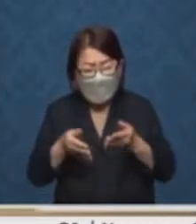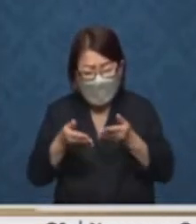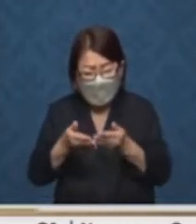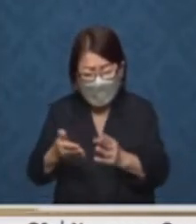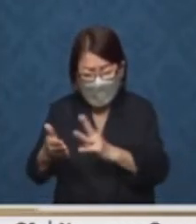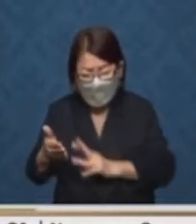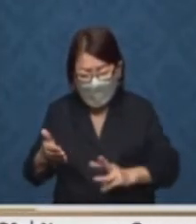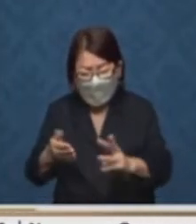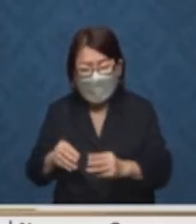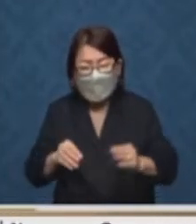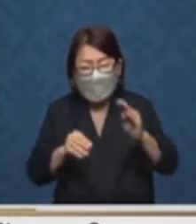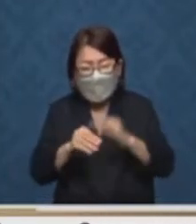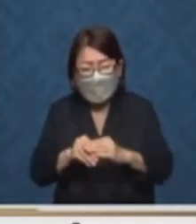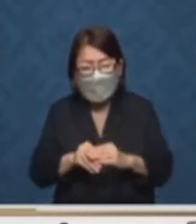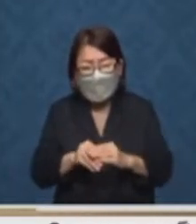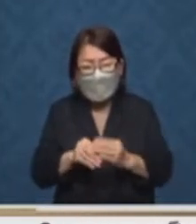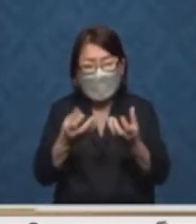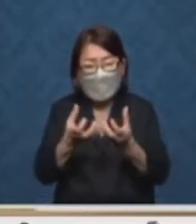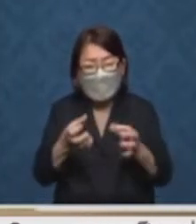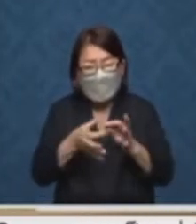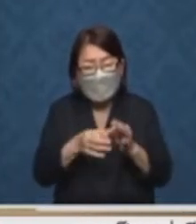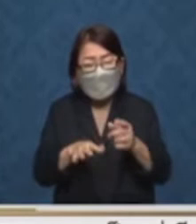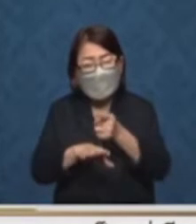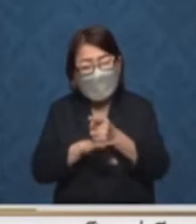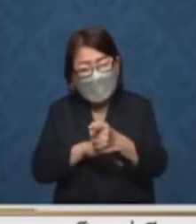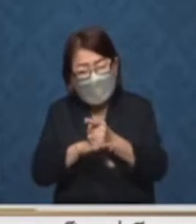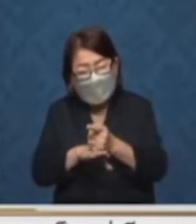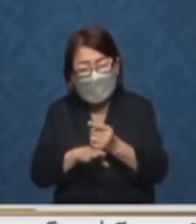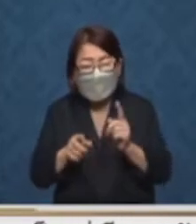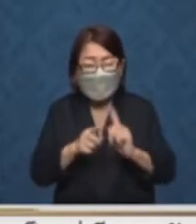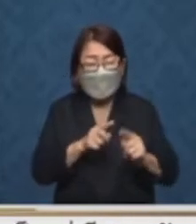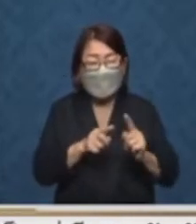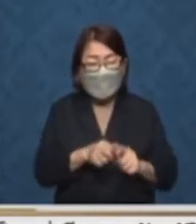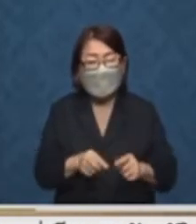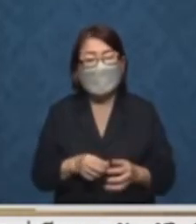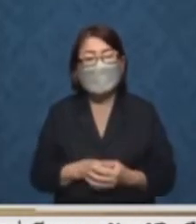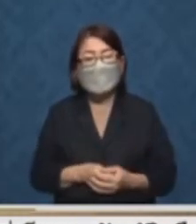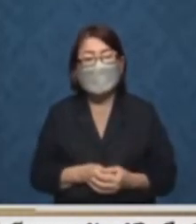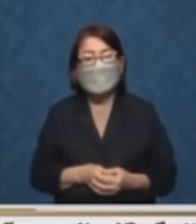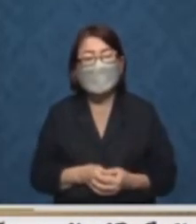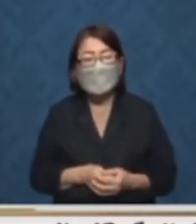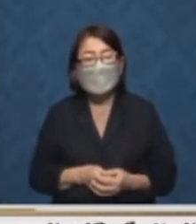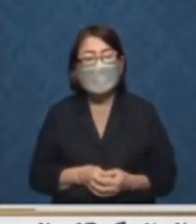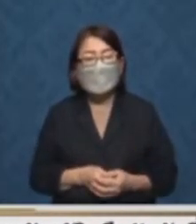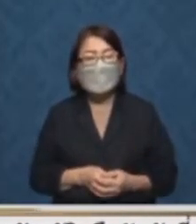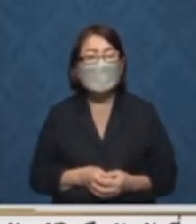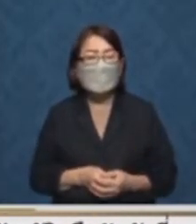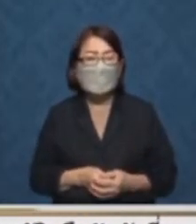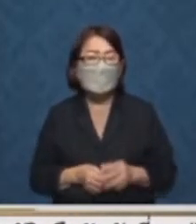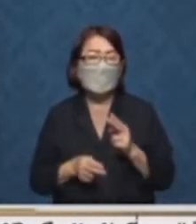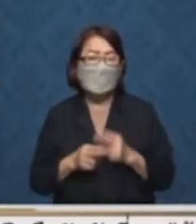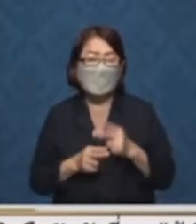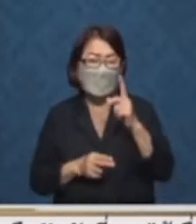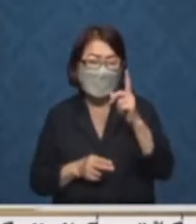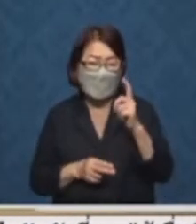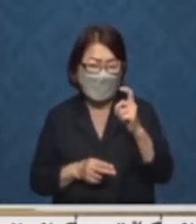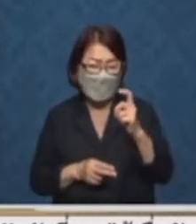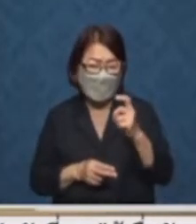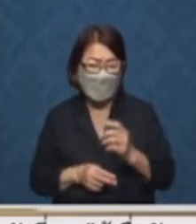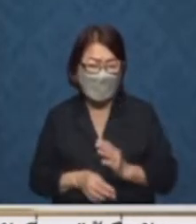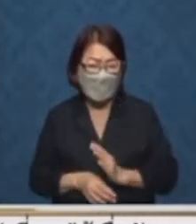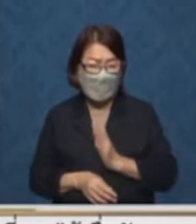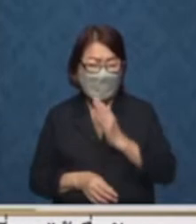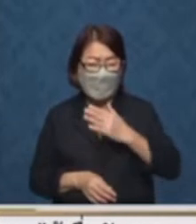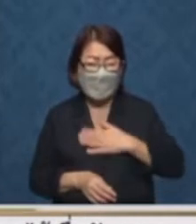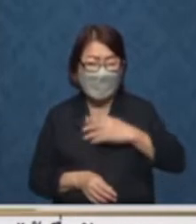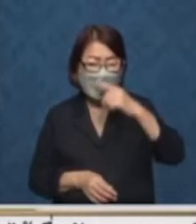อาวุธและอาวุธต่างๆจรวดต่างๆนั้นเนี่ยมันเป็นการเสียเสียเกียรติภูมิของประเท